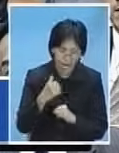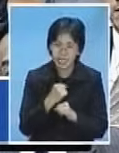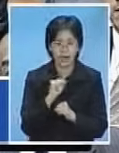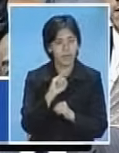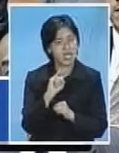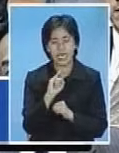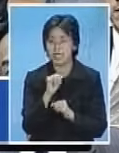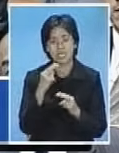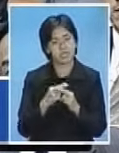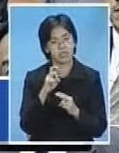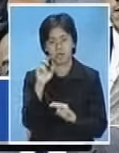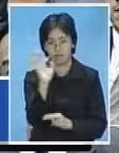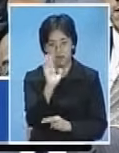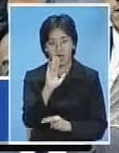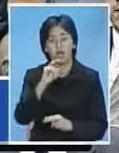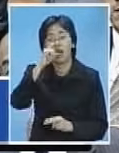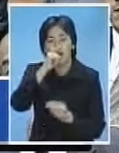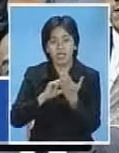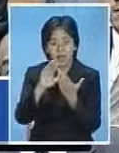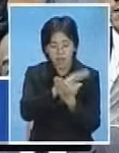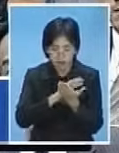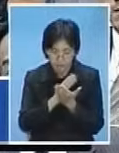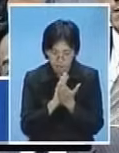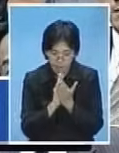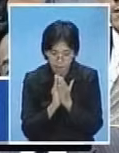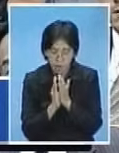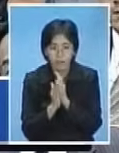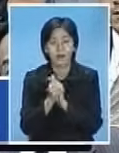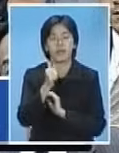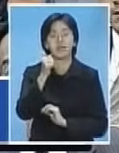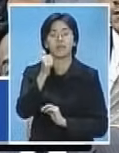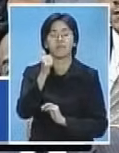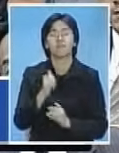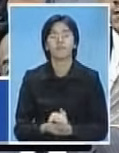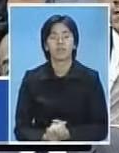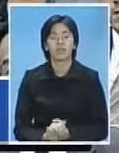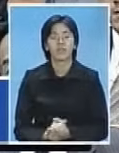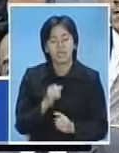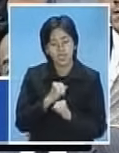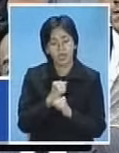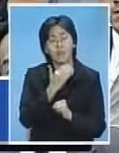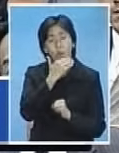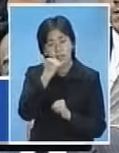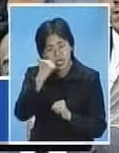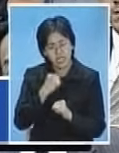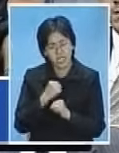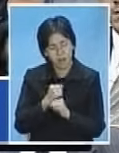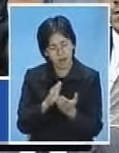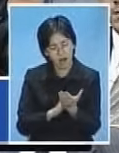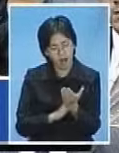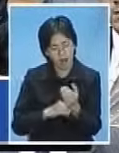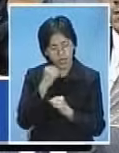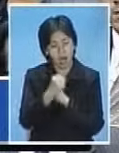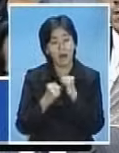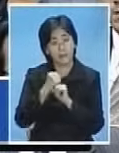เราต้องเปลี่ยนแปลงบ้านเมืองไปในทางที่ดีขึ้นแต่การสะสมสิ่งที่ดีงามนับเป็นพันปี